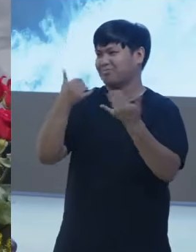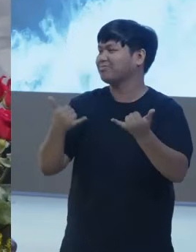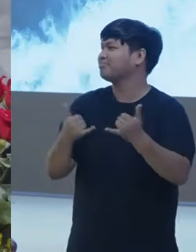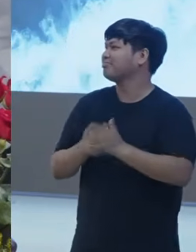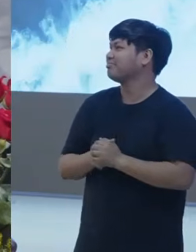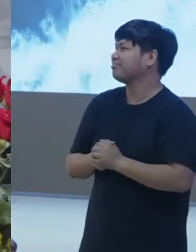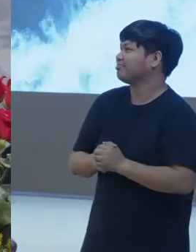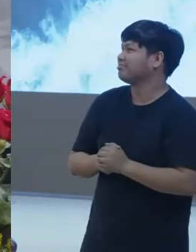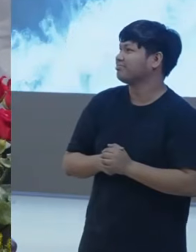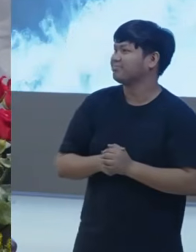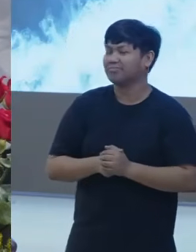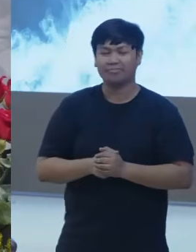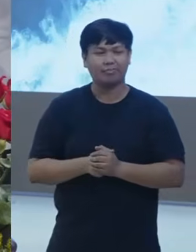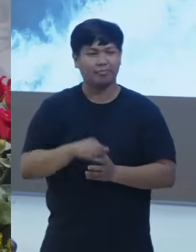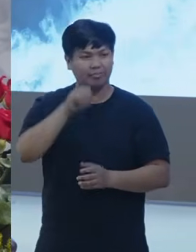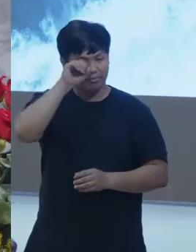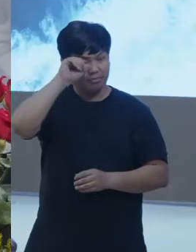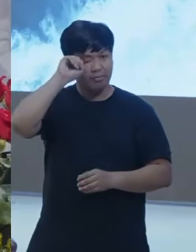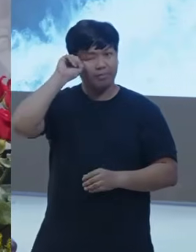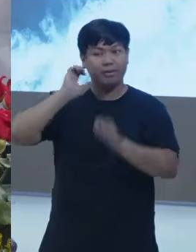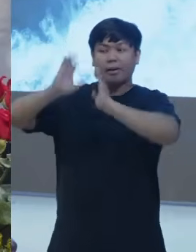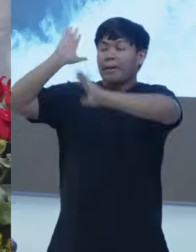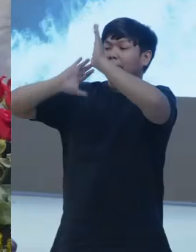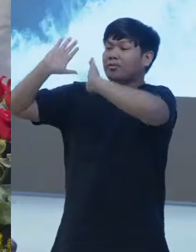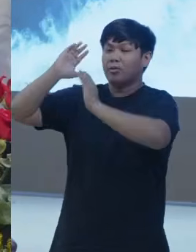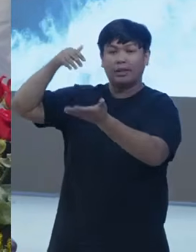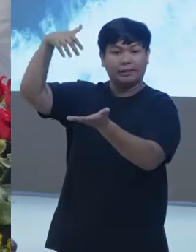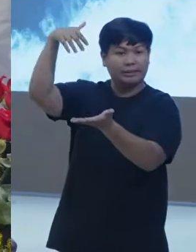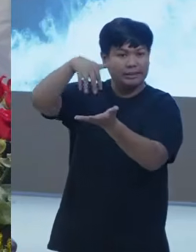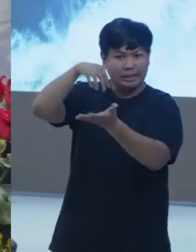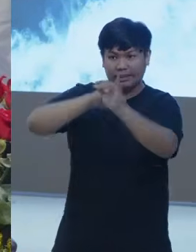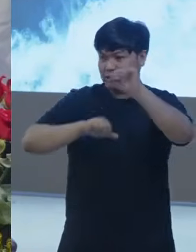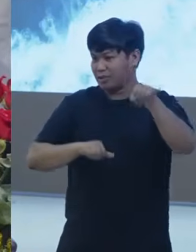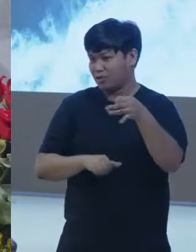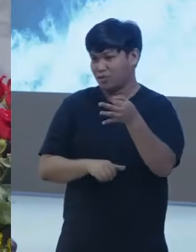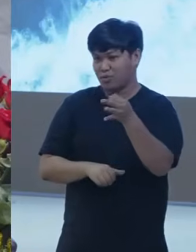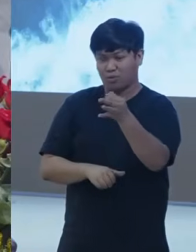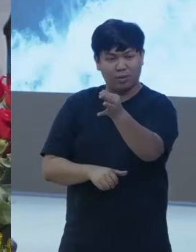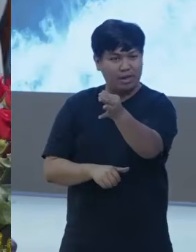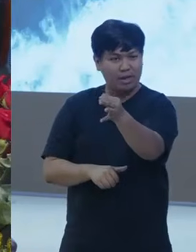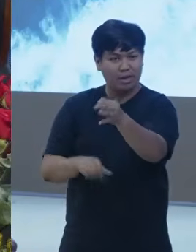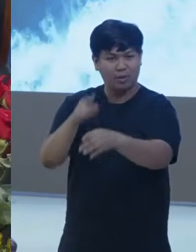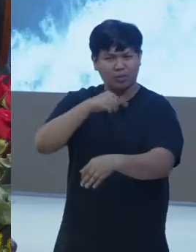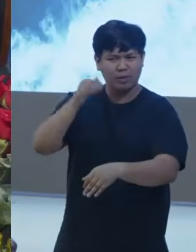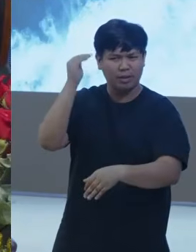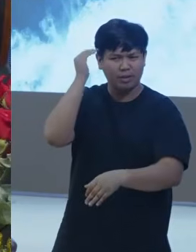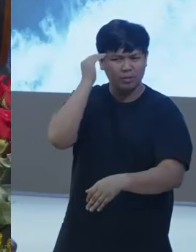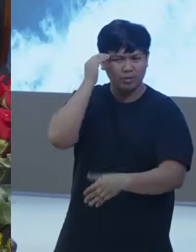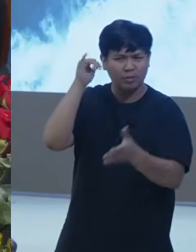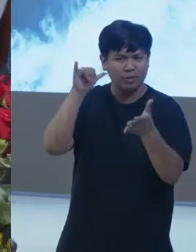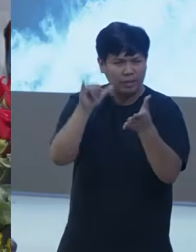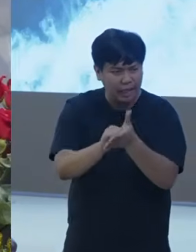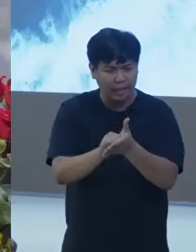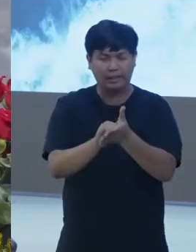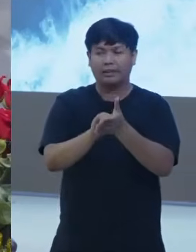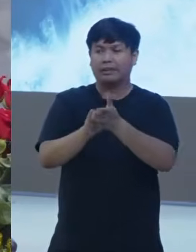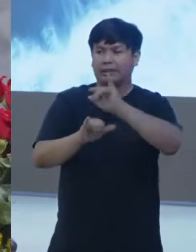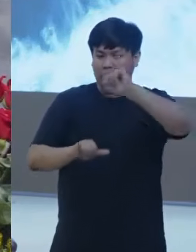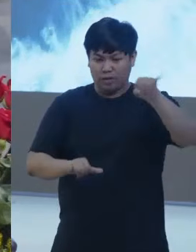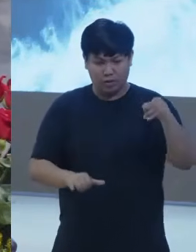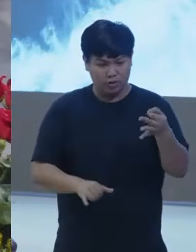ito. Sa nakaraan nating pag-aaral sa Jonah, nakita natin ang